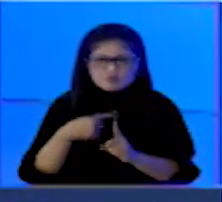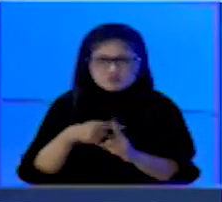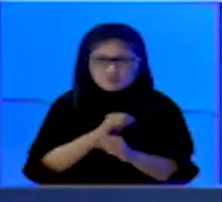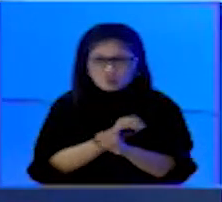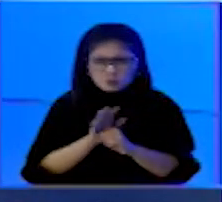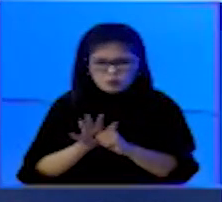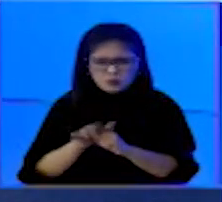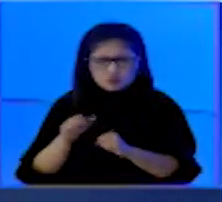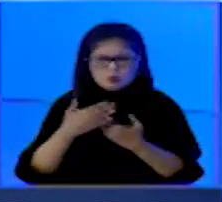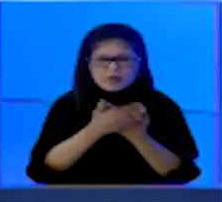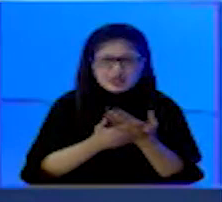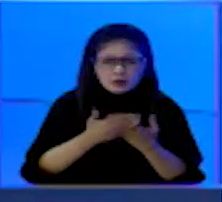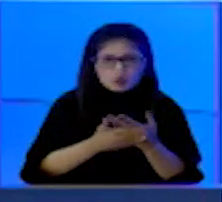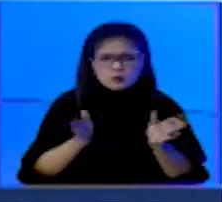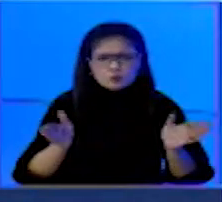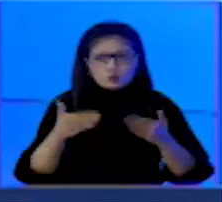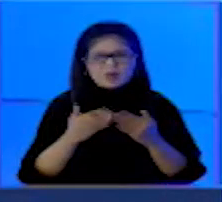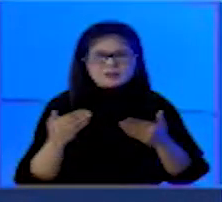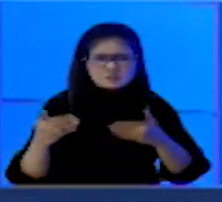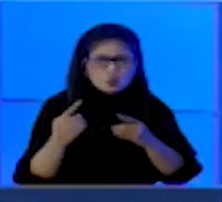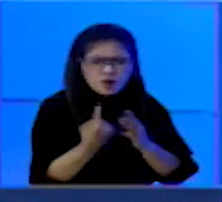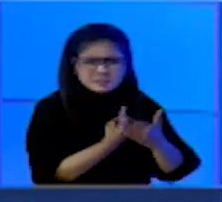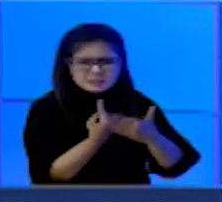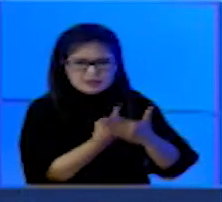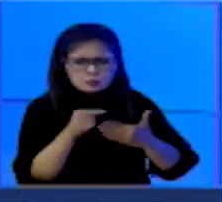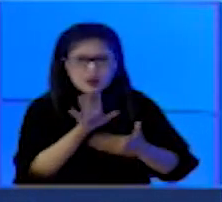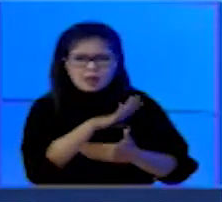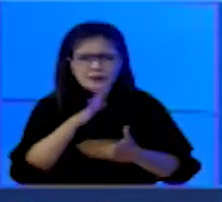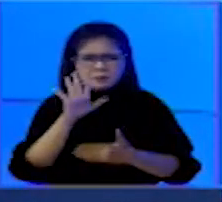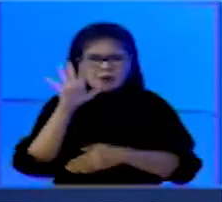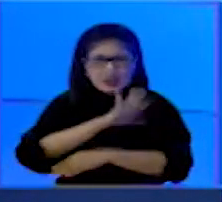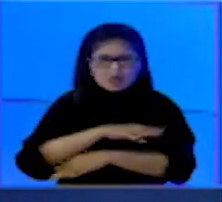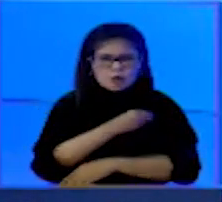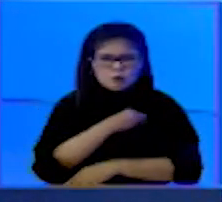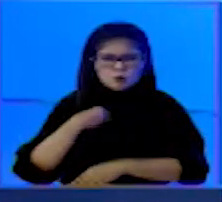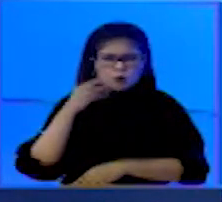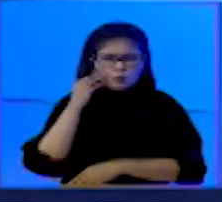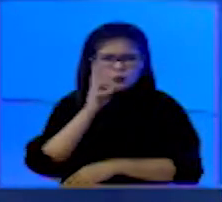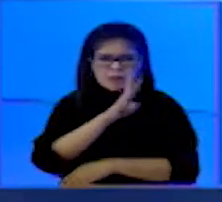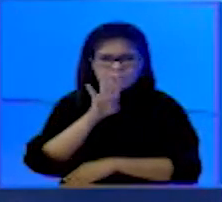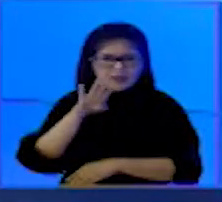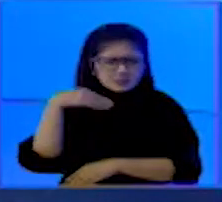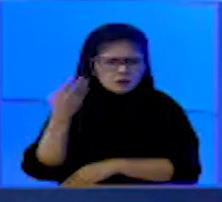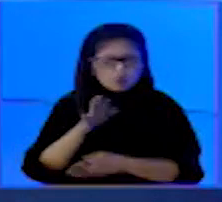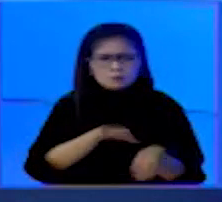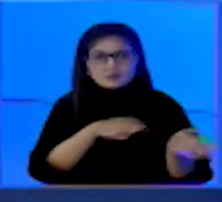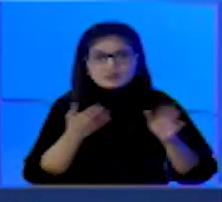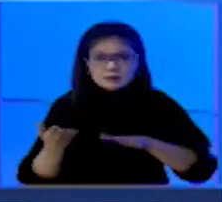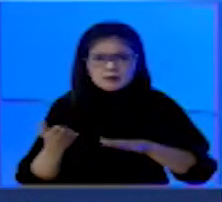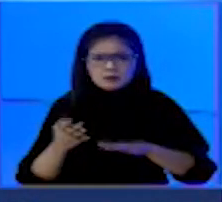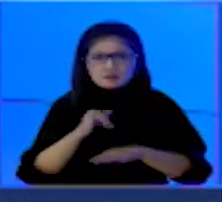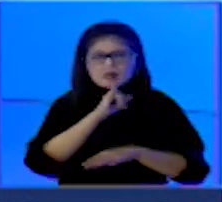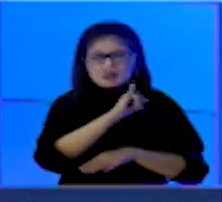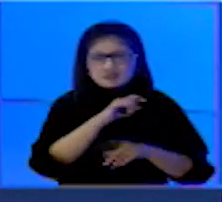dan dirawat di ruang isolasi selama 5 hari, seorang dokter berusia 34 tahun meninggal dunia. Data Ikatan